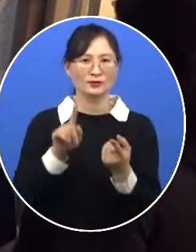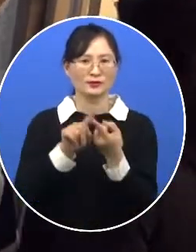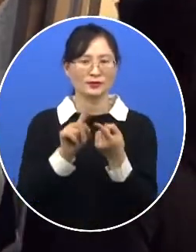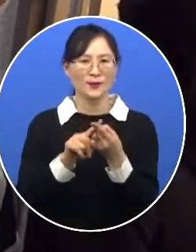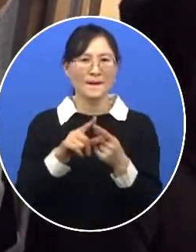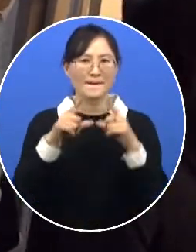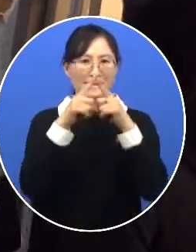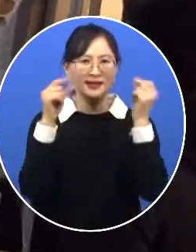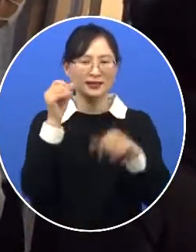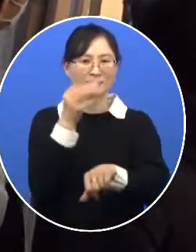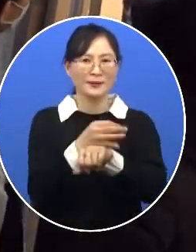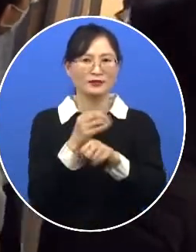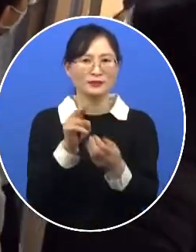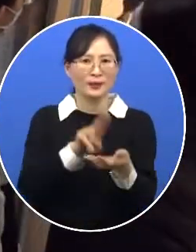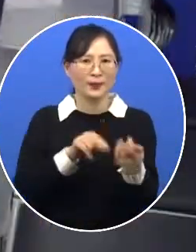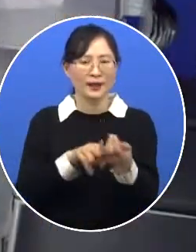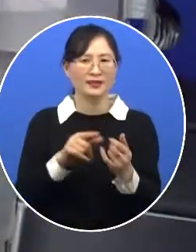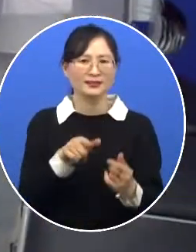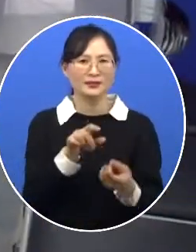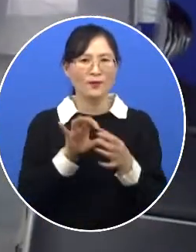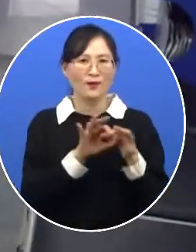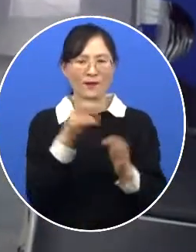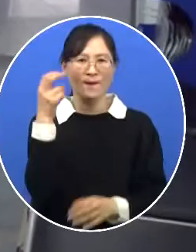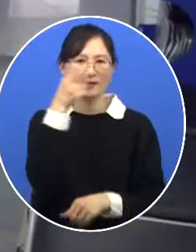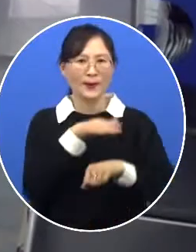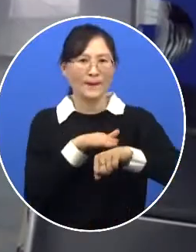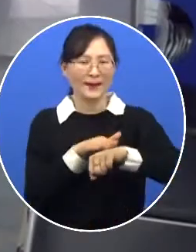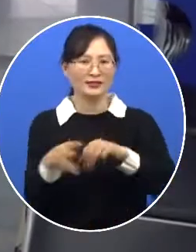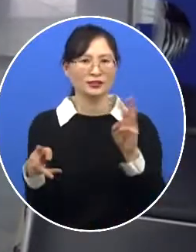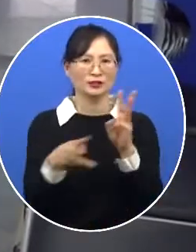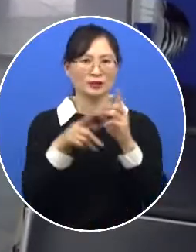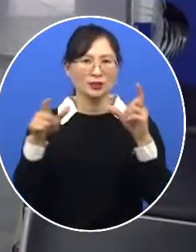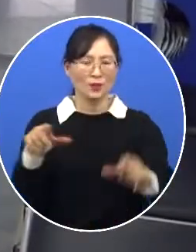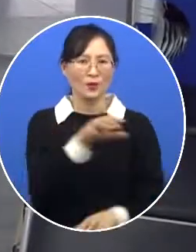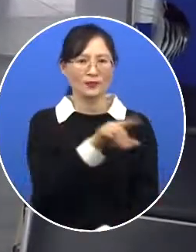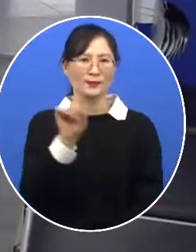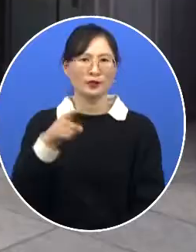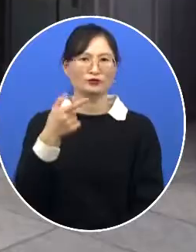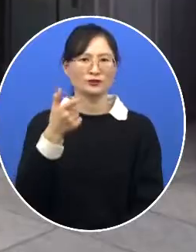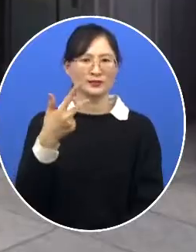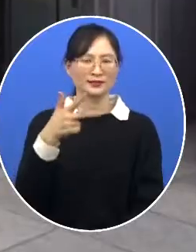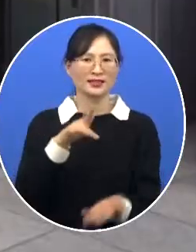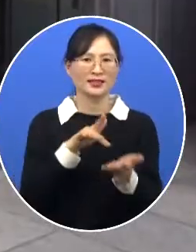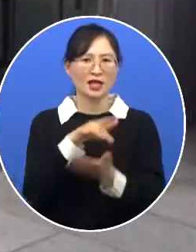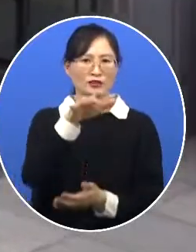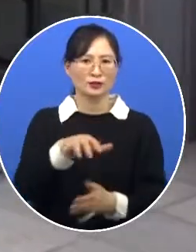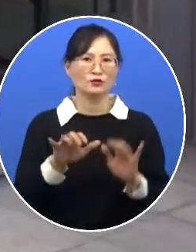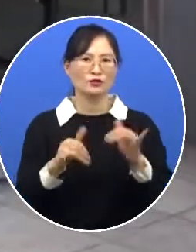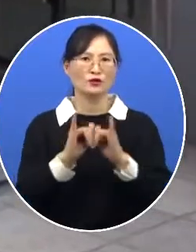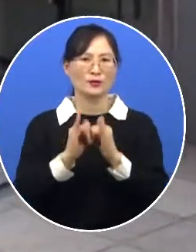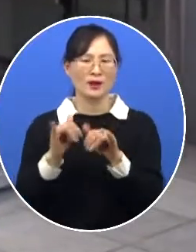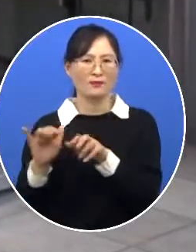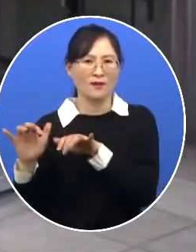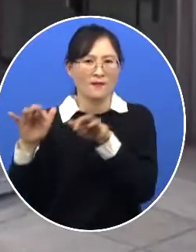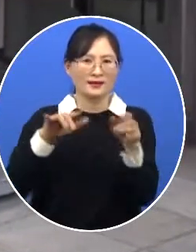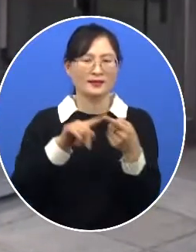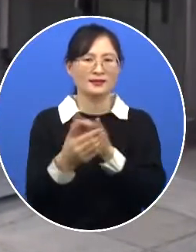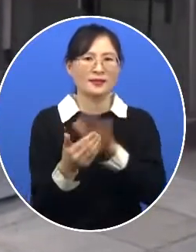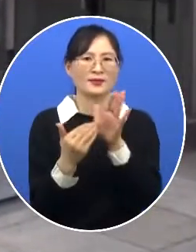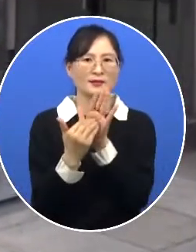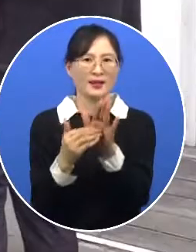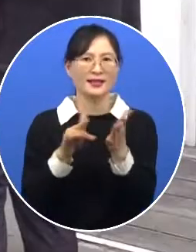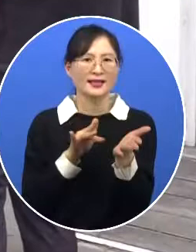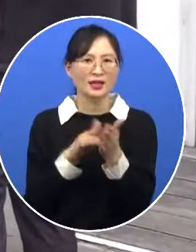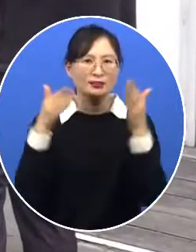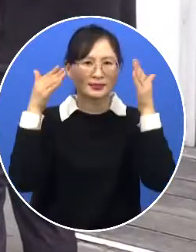출생 연도별로 마스크를 판매하고 구매 이력을 관리하는 방식입니다. 중랑구는 관내 167개